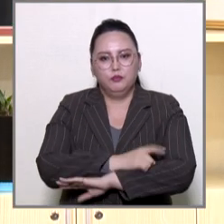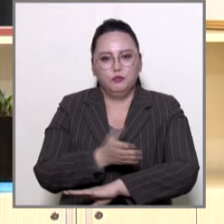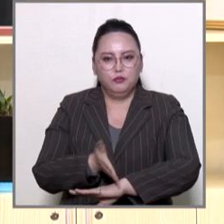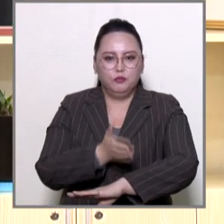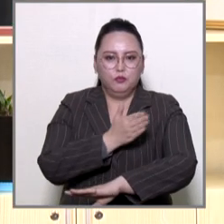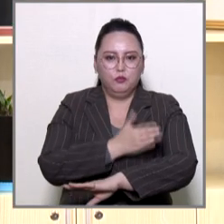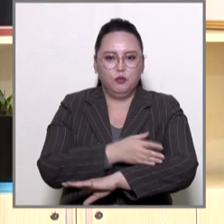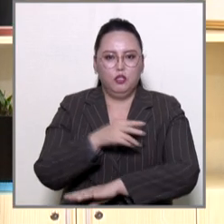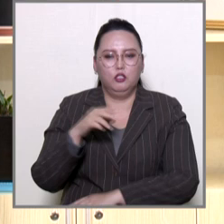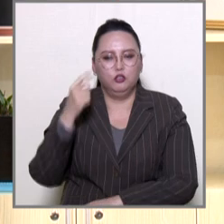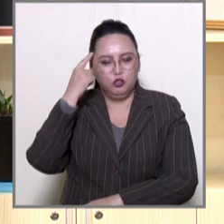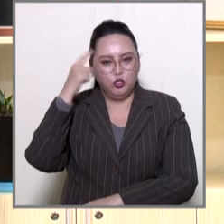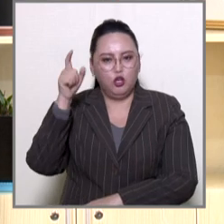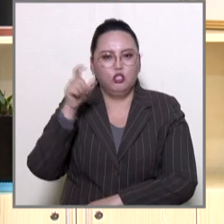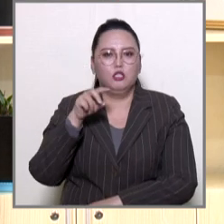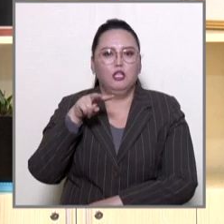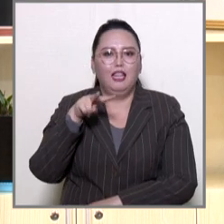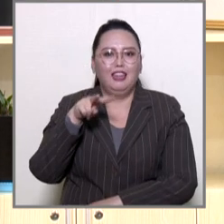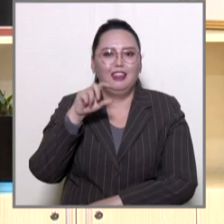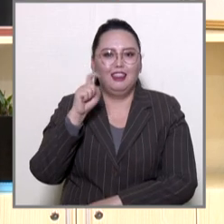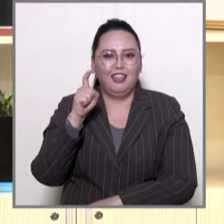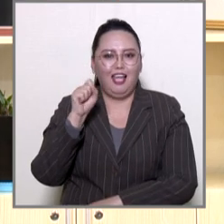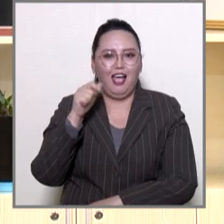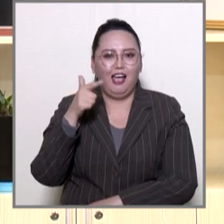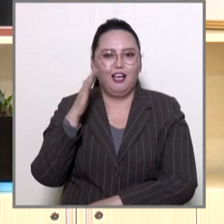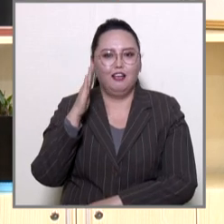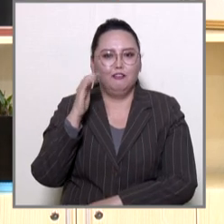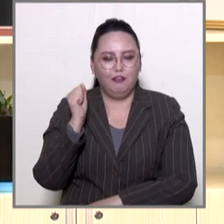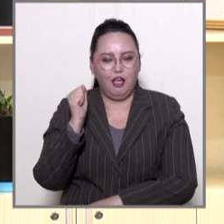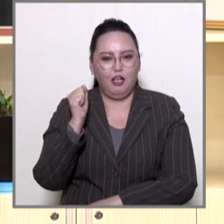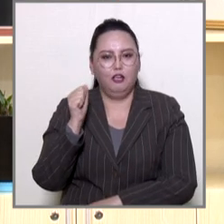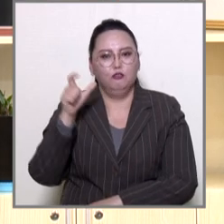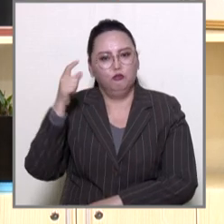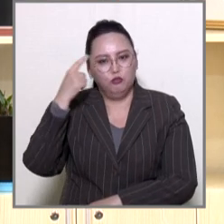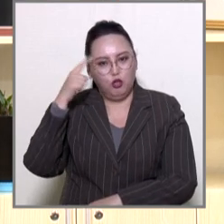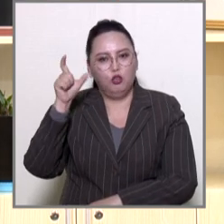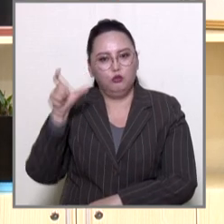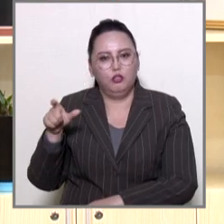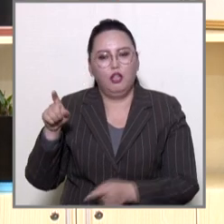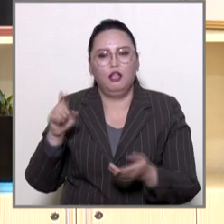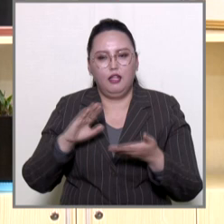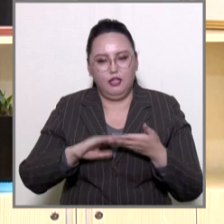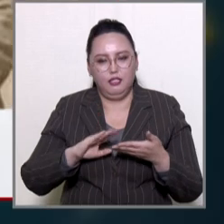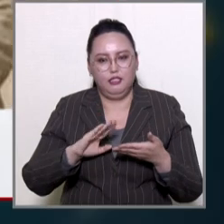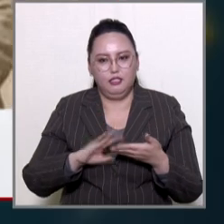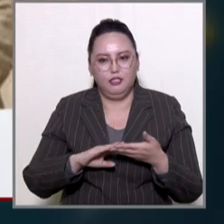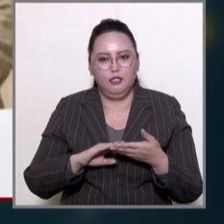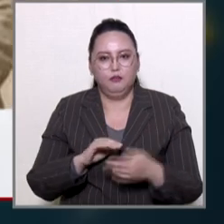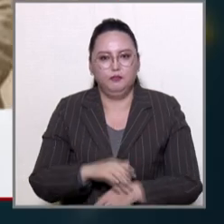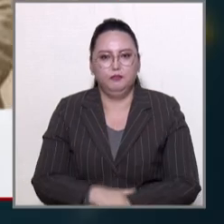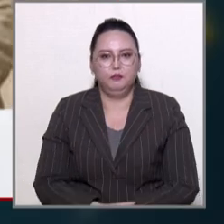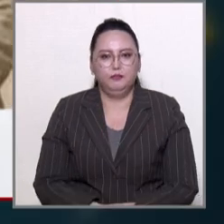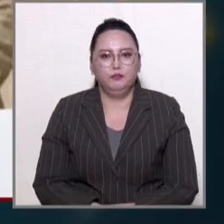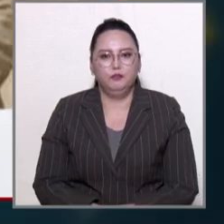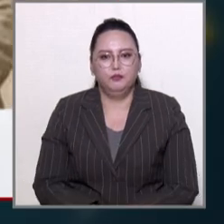Зохиолч Жагдлын Лавг. Зохиолч Жагдлын Лавг нь 1942 онд Дорногов аймгийн Хөвсгөл сумын нутагт төрсэн. Бидний сайн